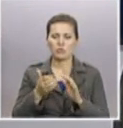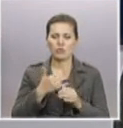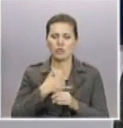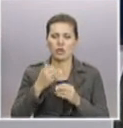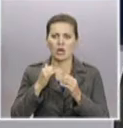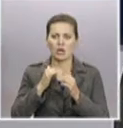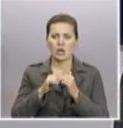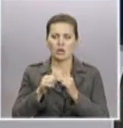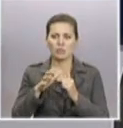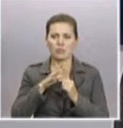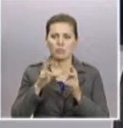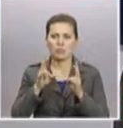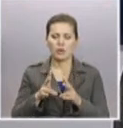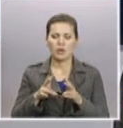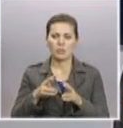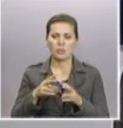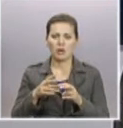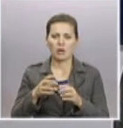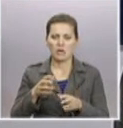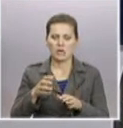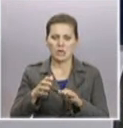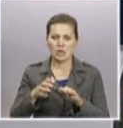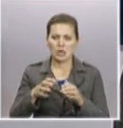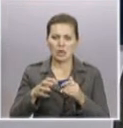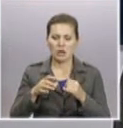часто происходят аварийные разрытия и